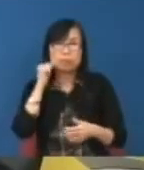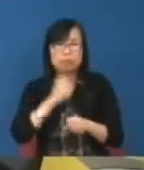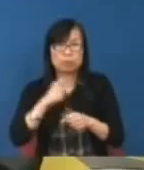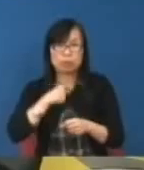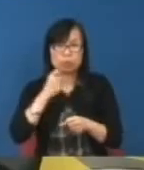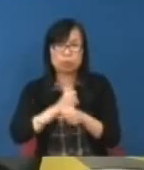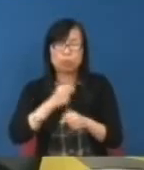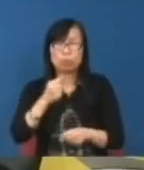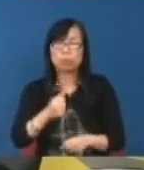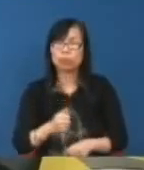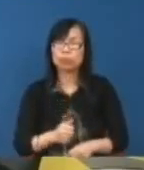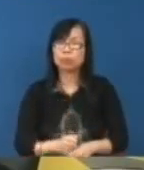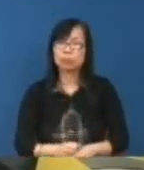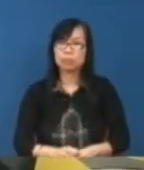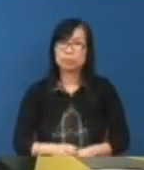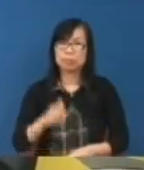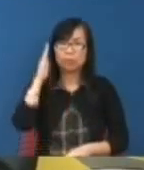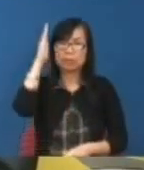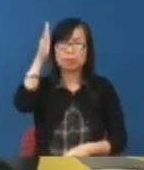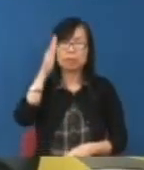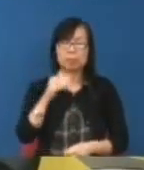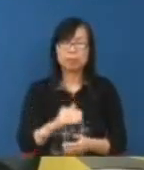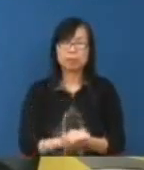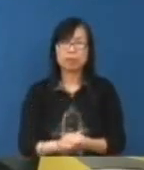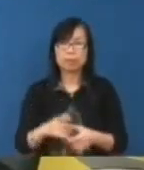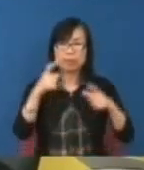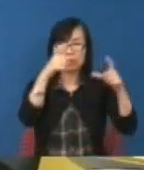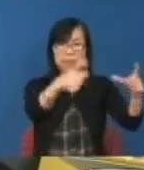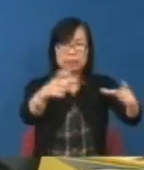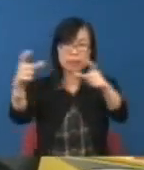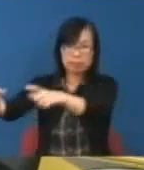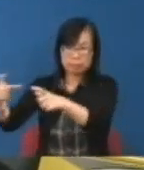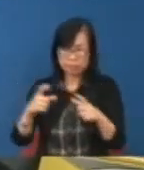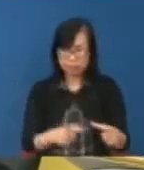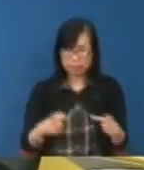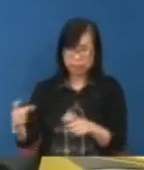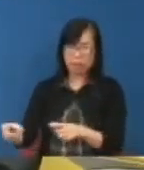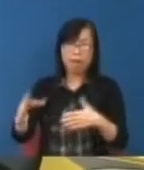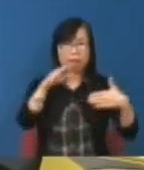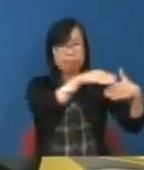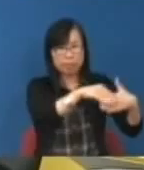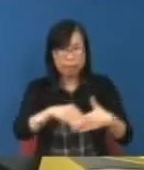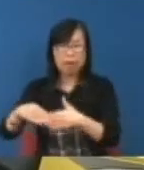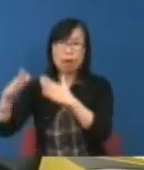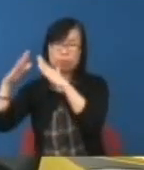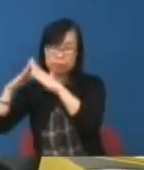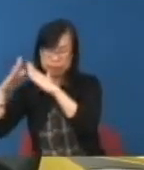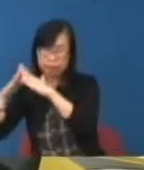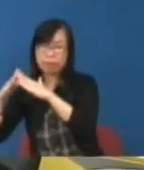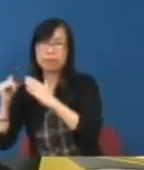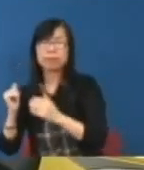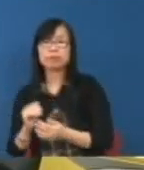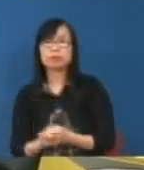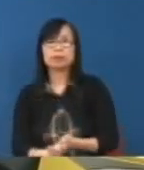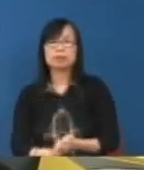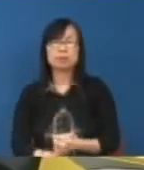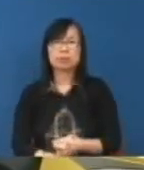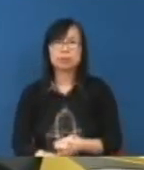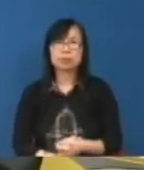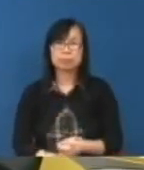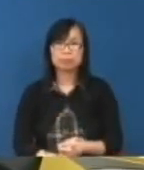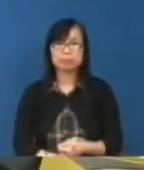即係希望喺人哋個盛宴裏邊食剩嗰啲嘢，拎翻屋企打下包啊，或者嚿雞骨咁跌